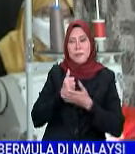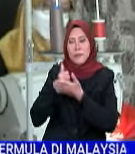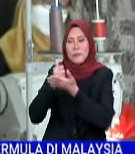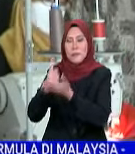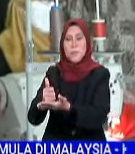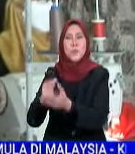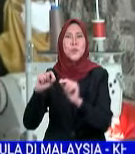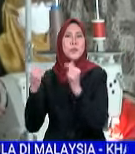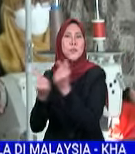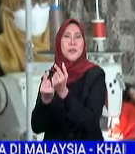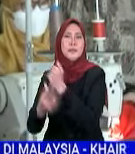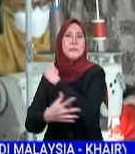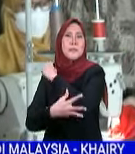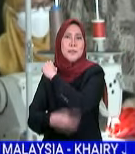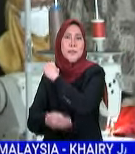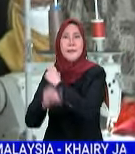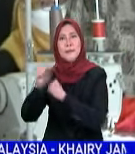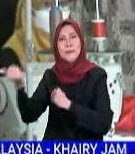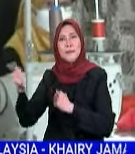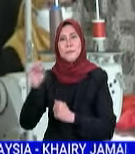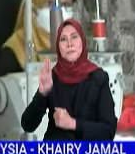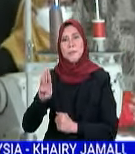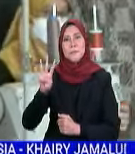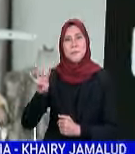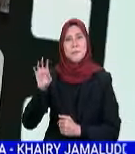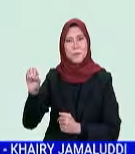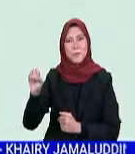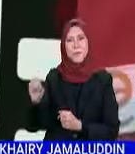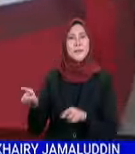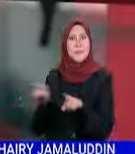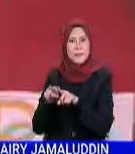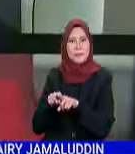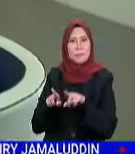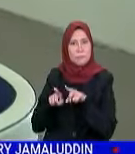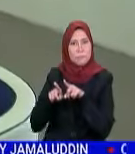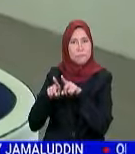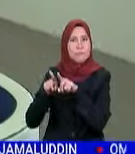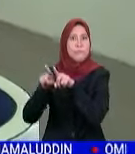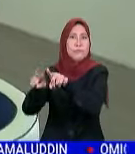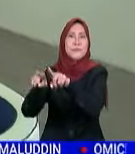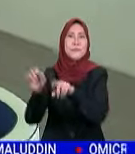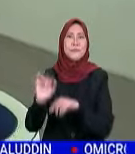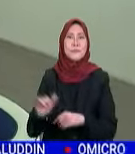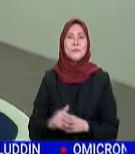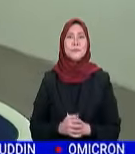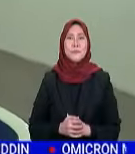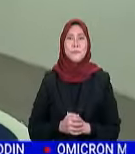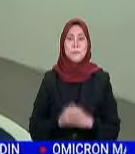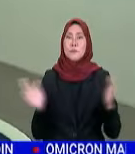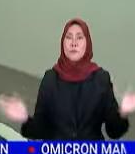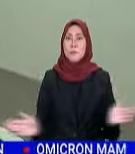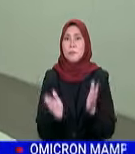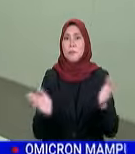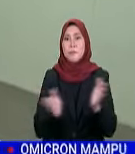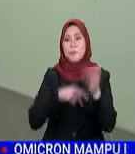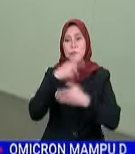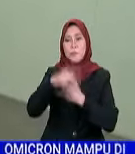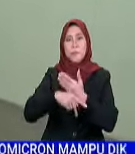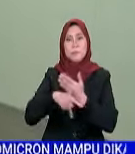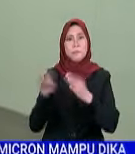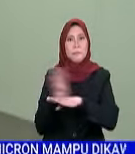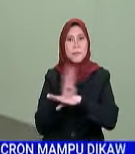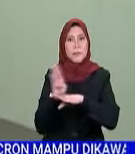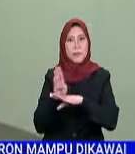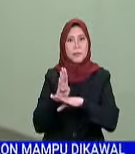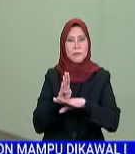juga golongan asnaf, golongan B40 ni untuk sama-samalah naik. Ekoran sambutan menggalakkan dalam program perintis